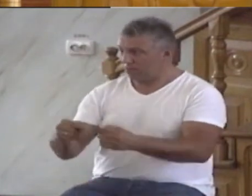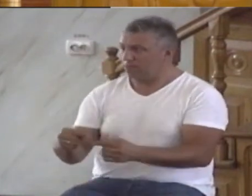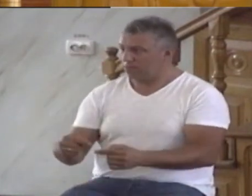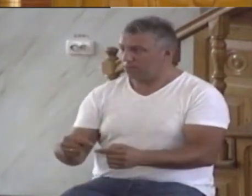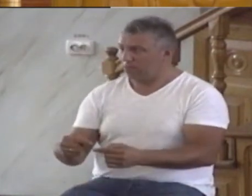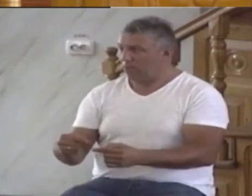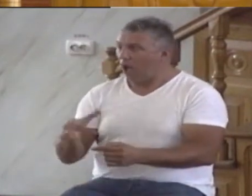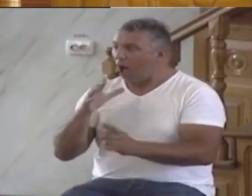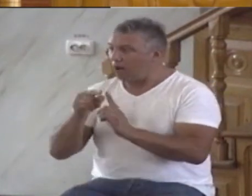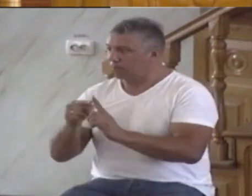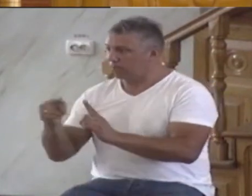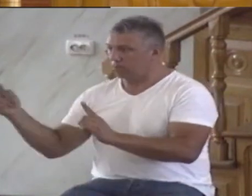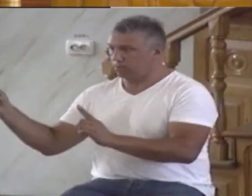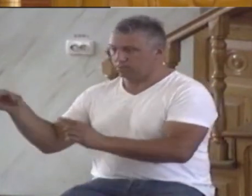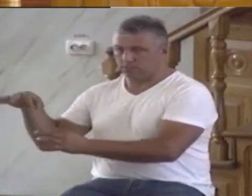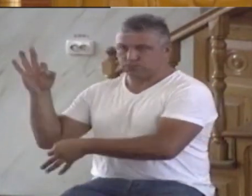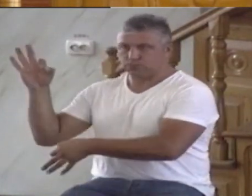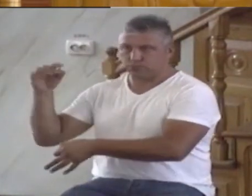за разъяснениями.